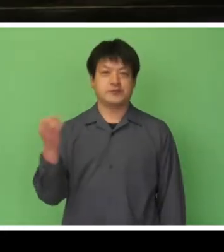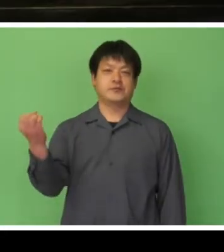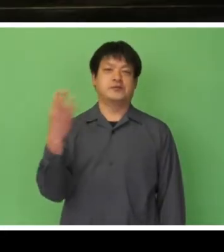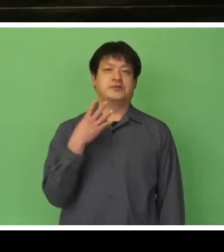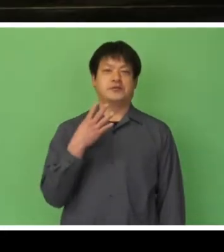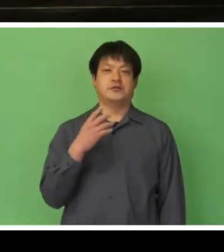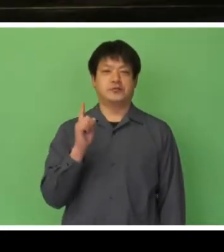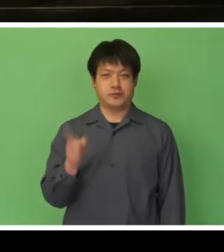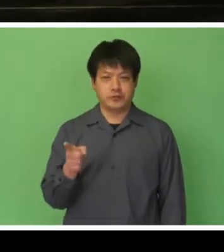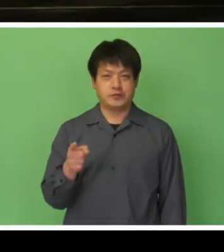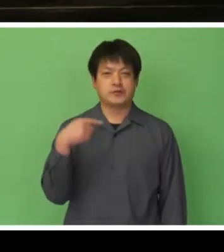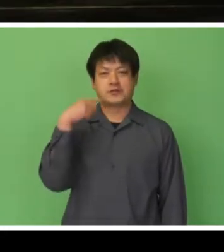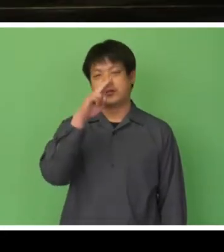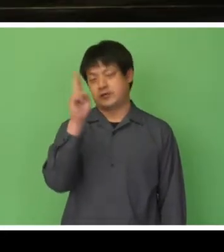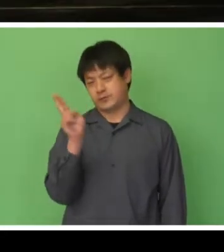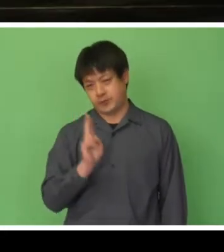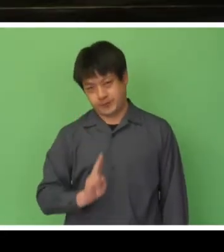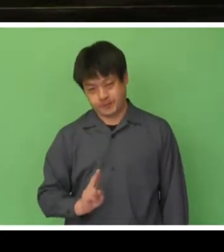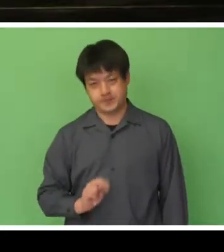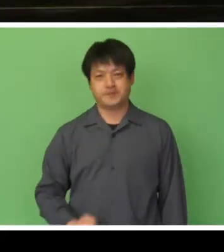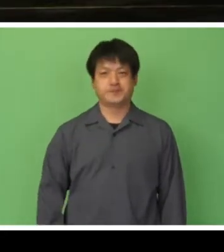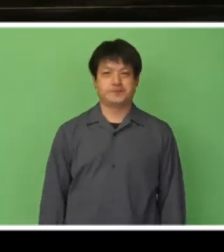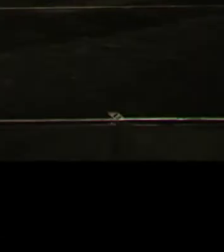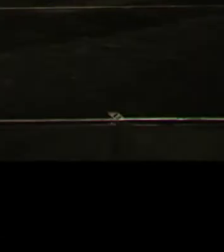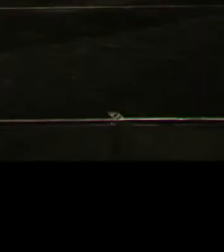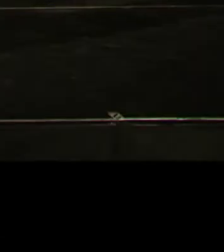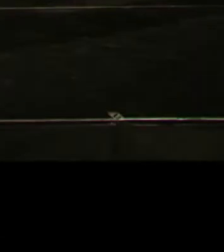らそうかもしれんの。